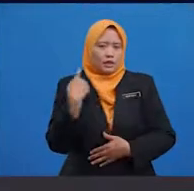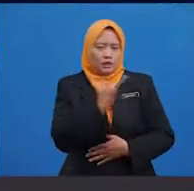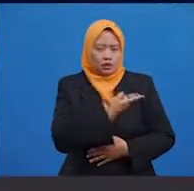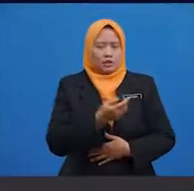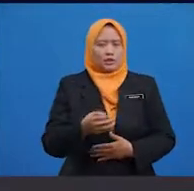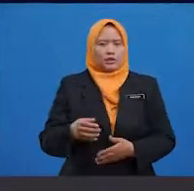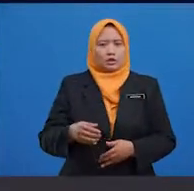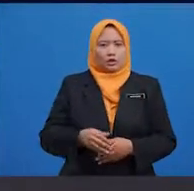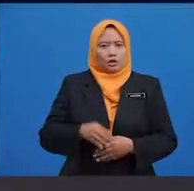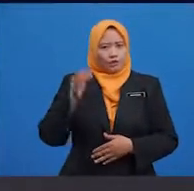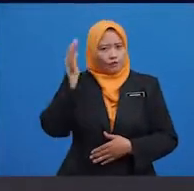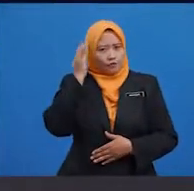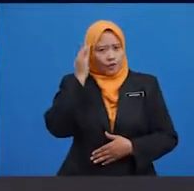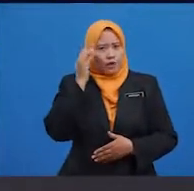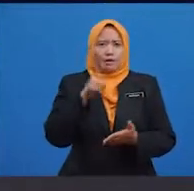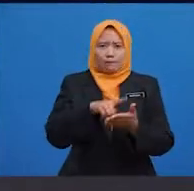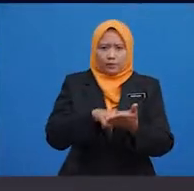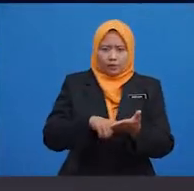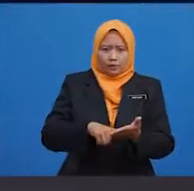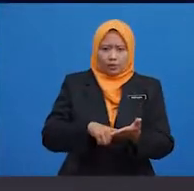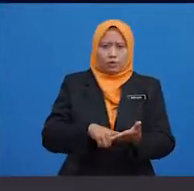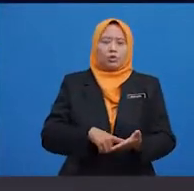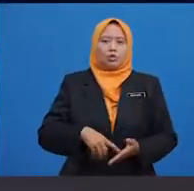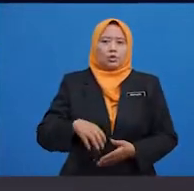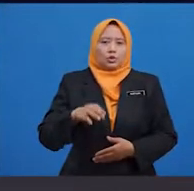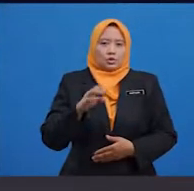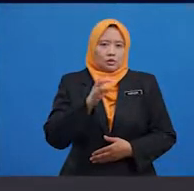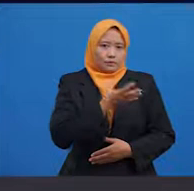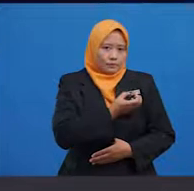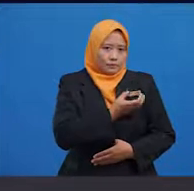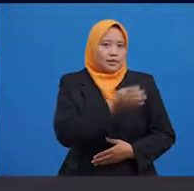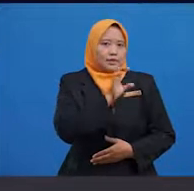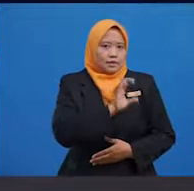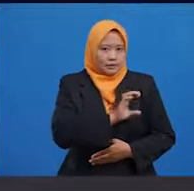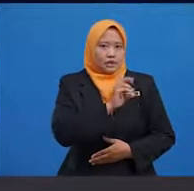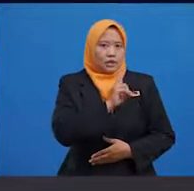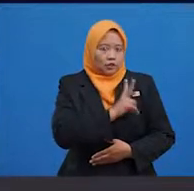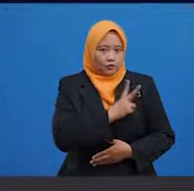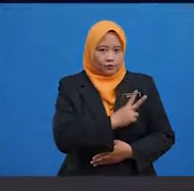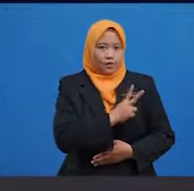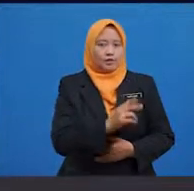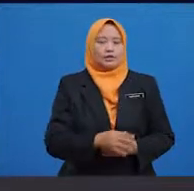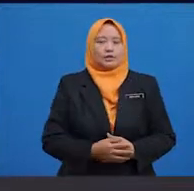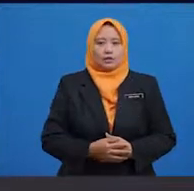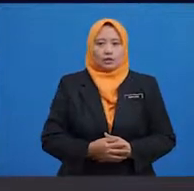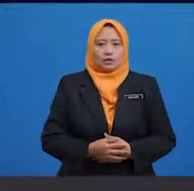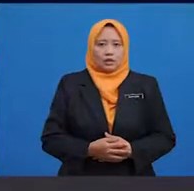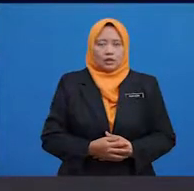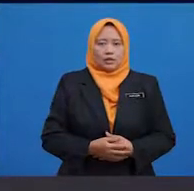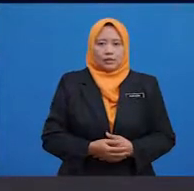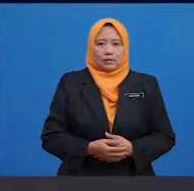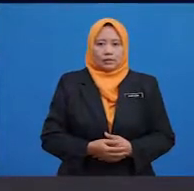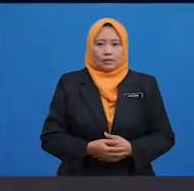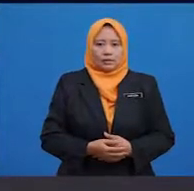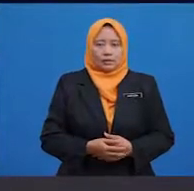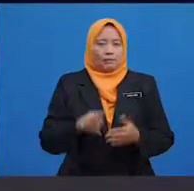beberapa apa itu kardiovaskular. Kardio berasal dari bahasa Greek yang